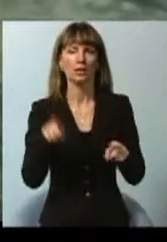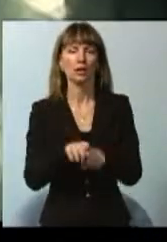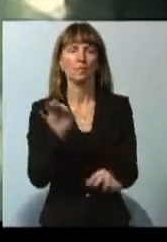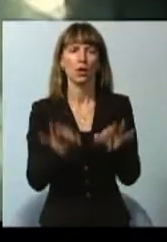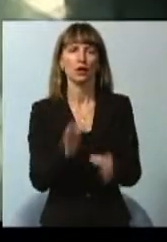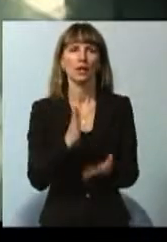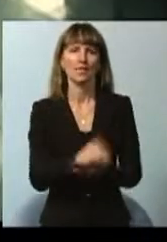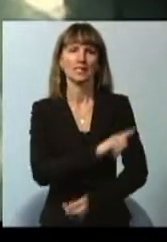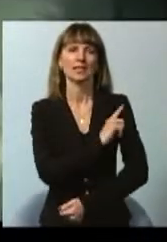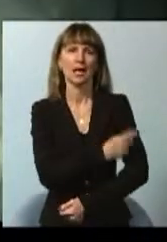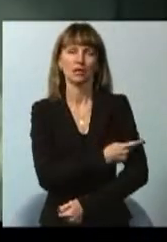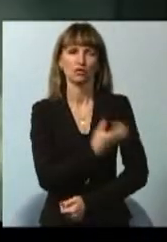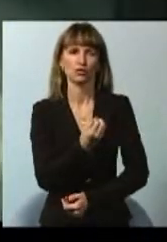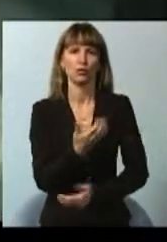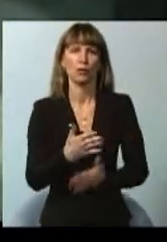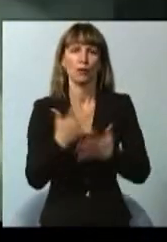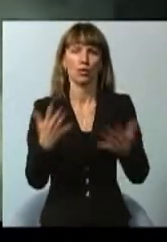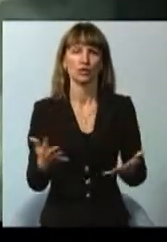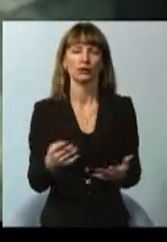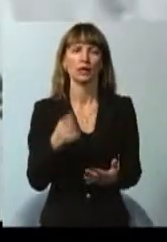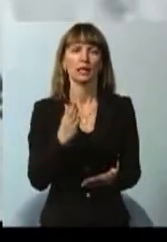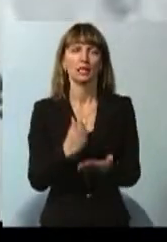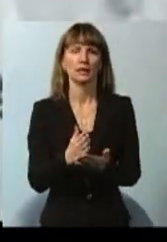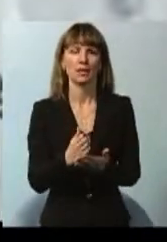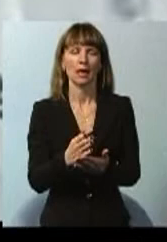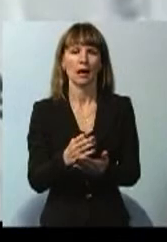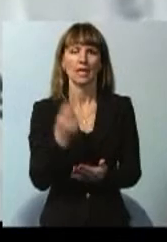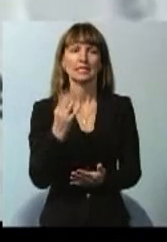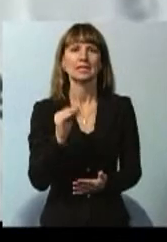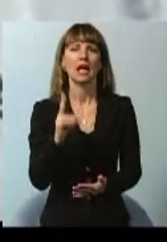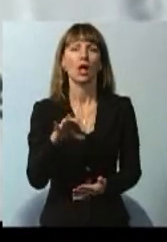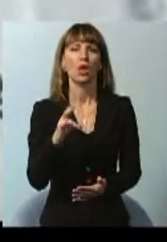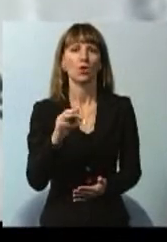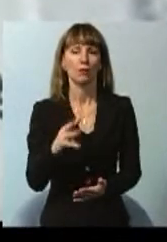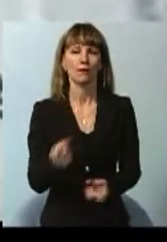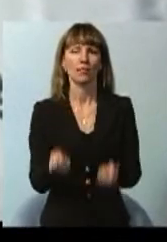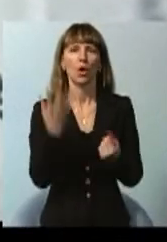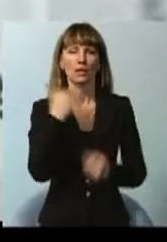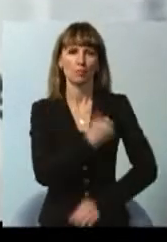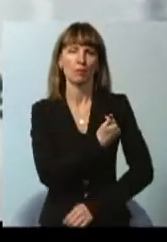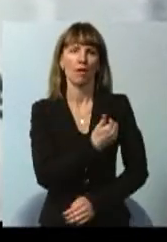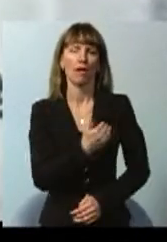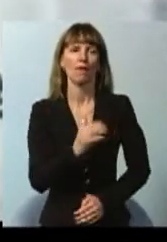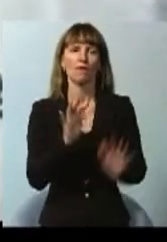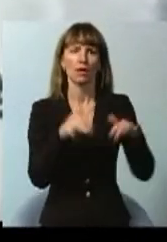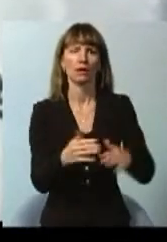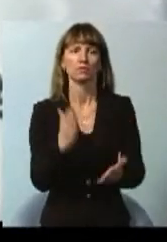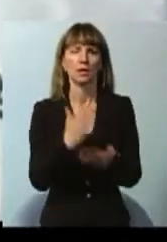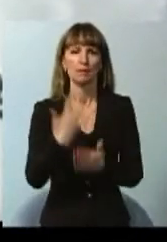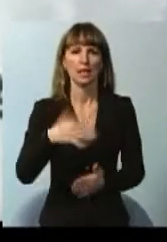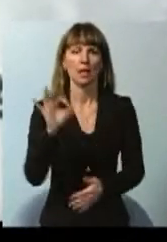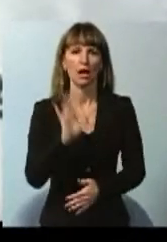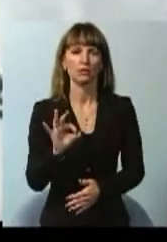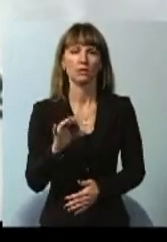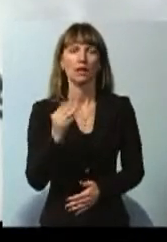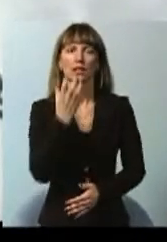сильніше та потужніше. Гіперган є тропічним циклоном. Виникає він, коли температура в океані сягає 50 градусів